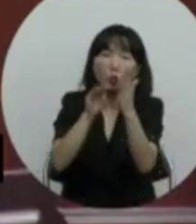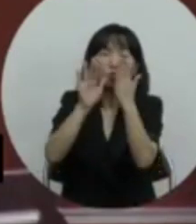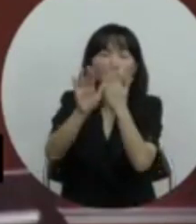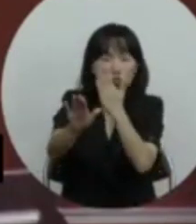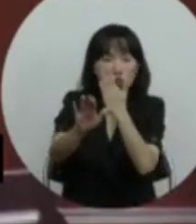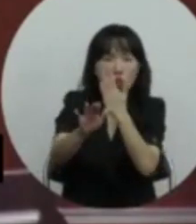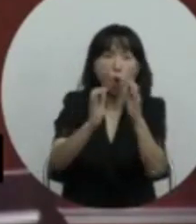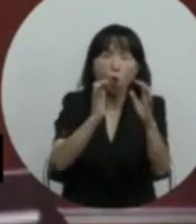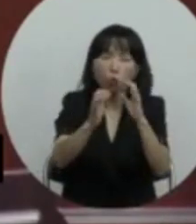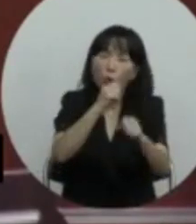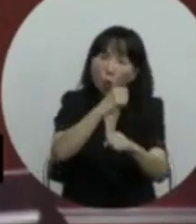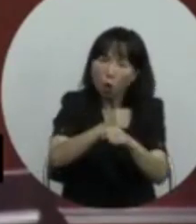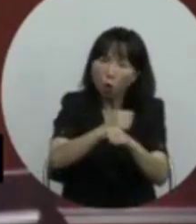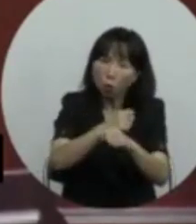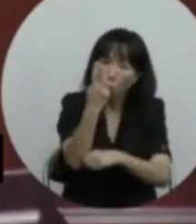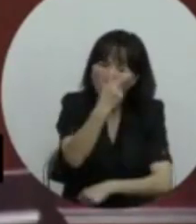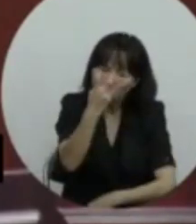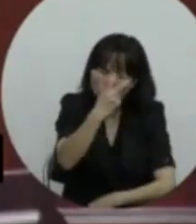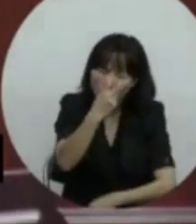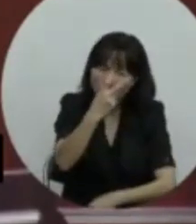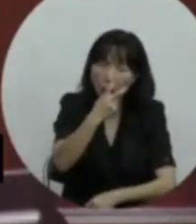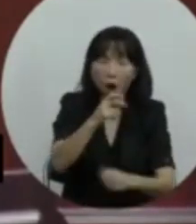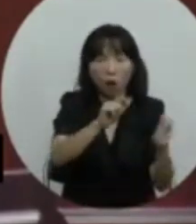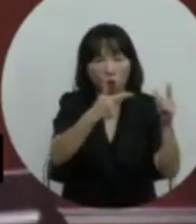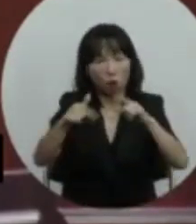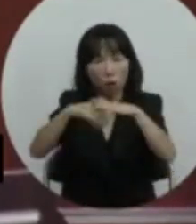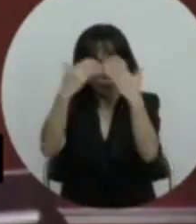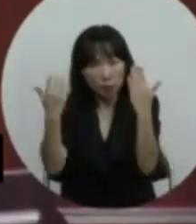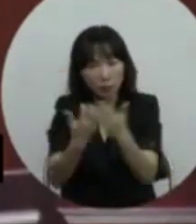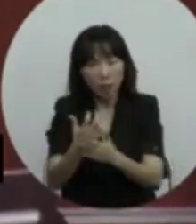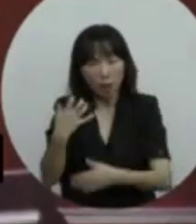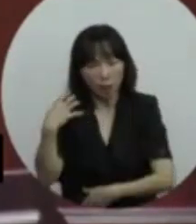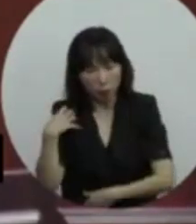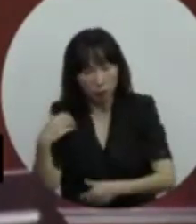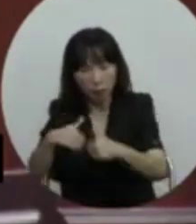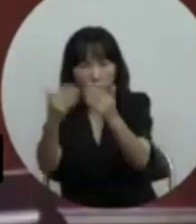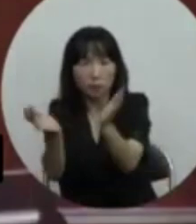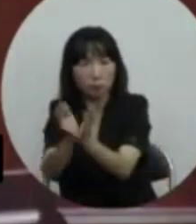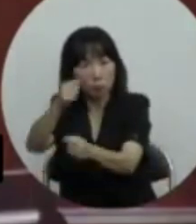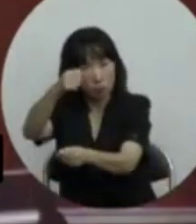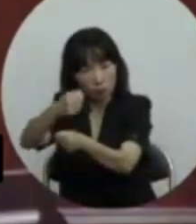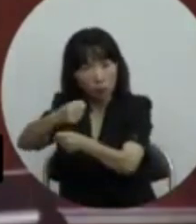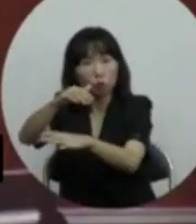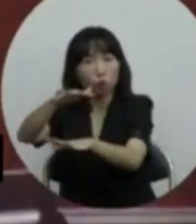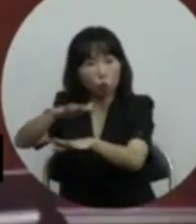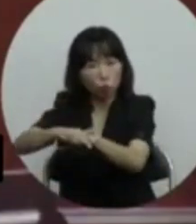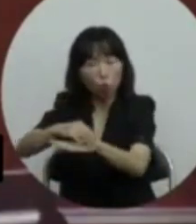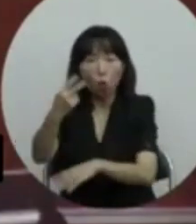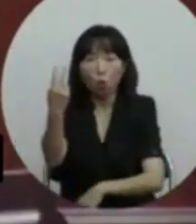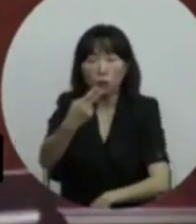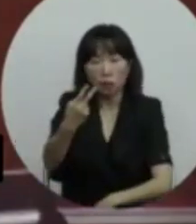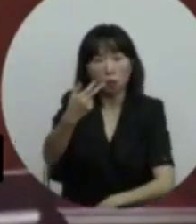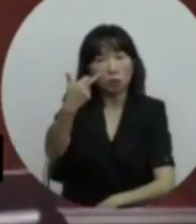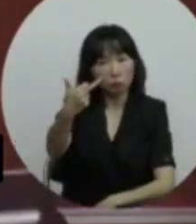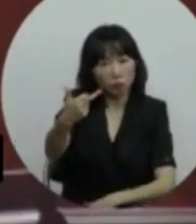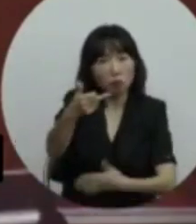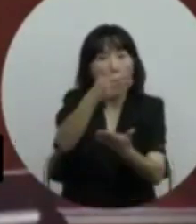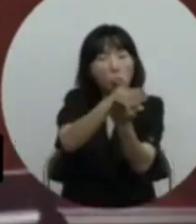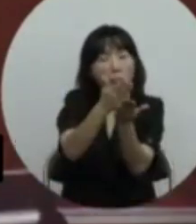후 실태조사와 용역을 실시한 후 전담팀을 실시하였습니다. 이후 2017년 4개